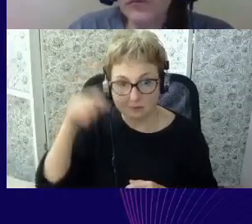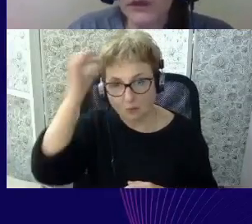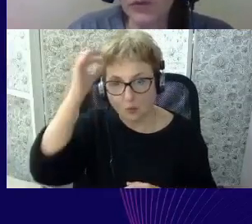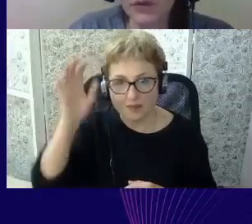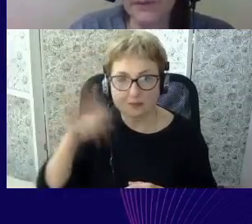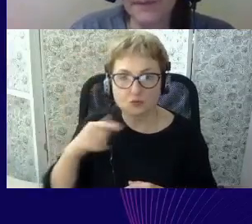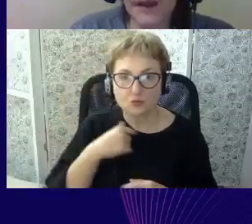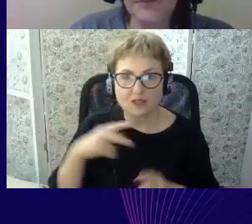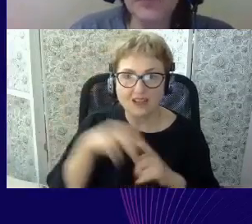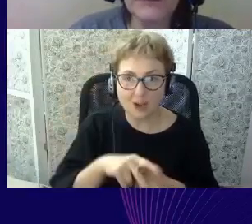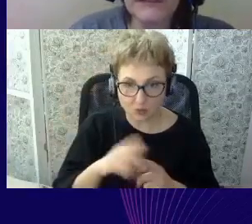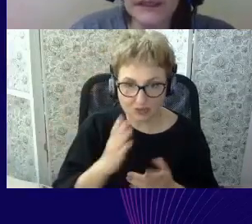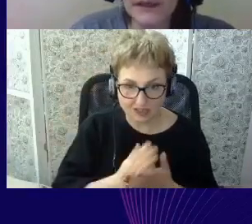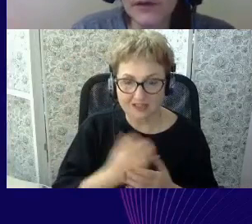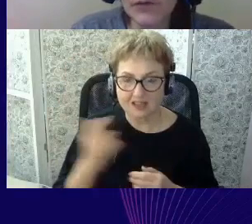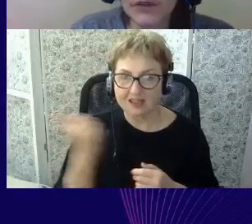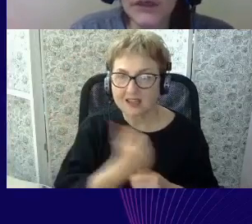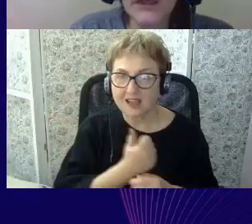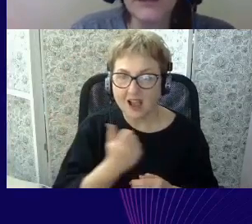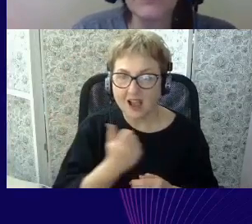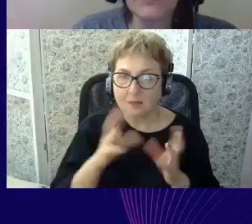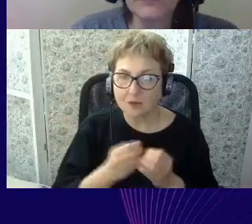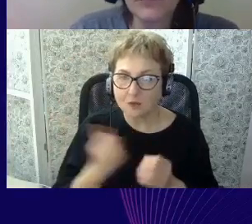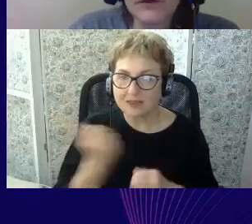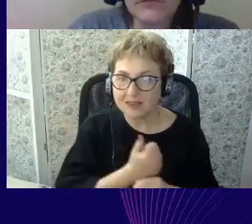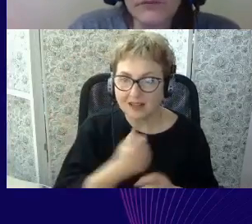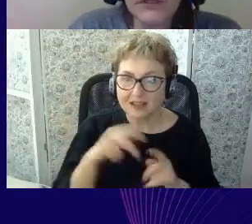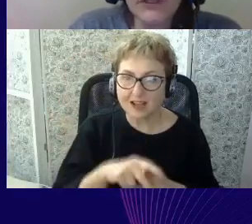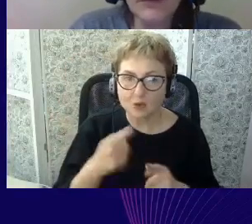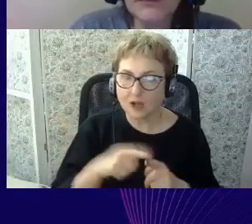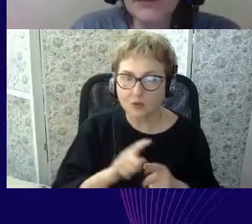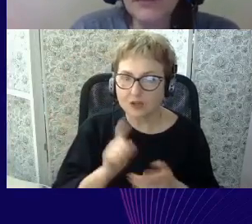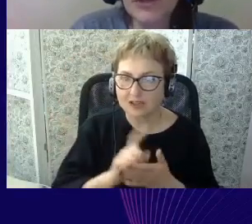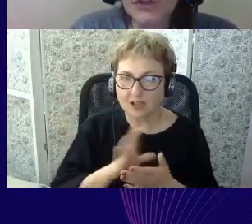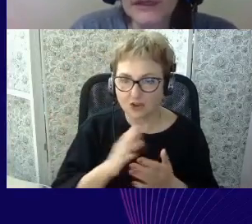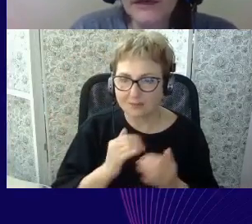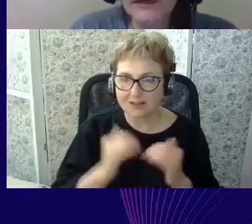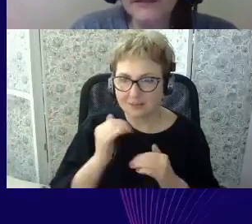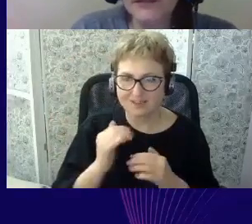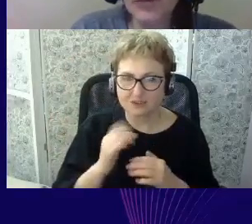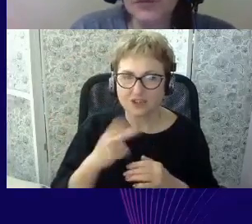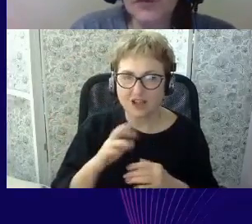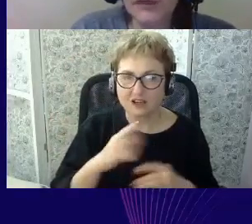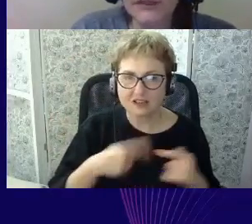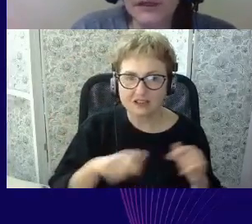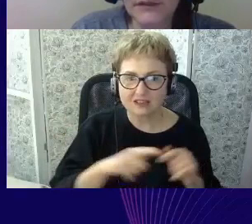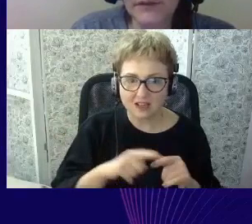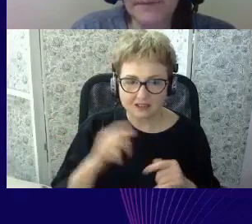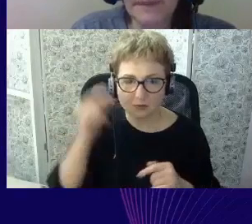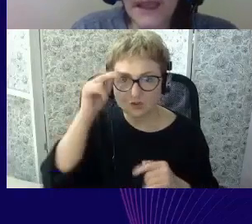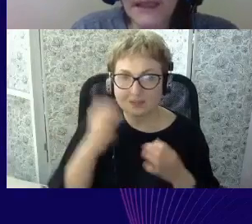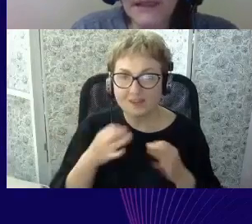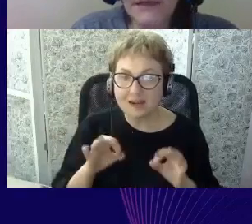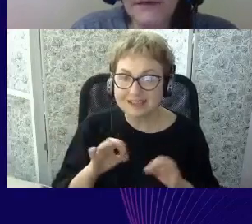объем нагрузки, объем недельной нагрузки, которая не должна быть превышена для организации учебного